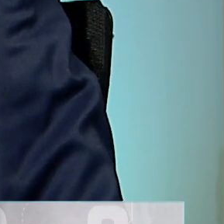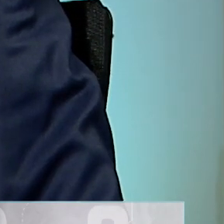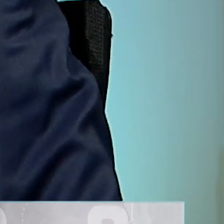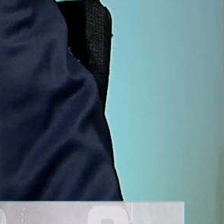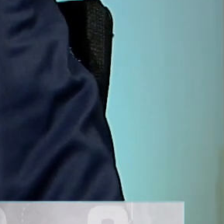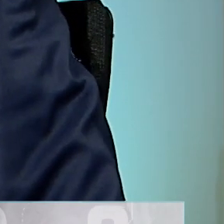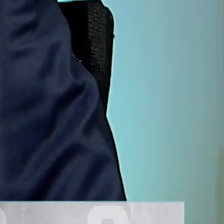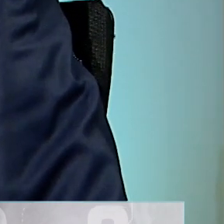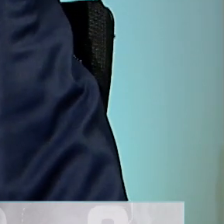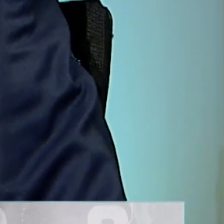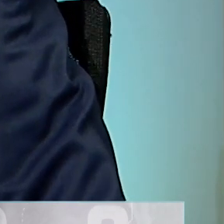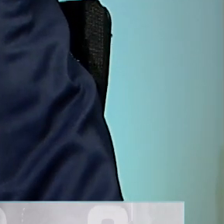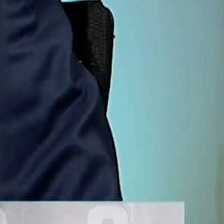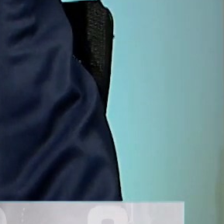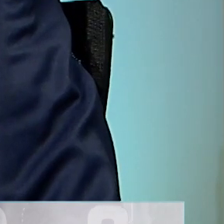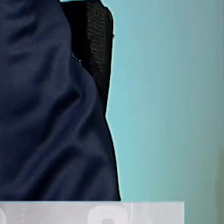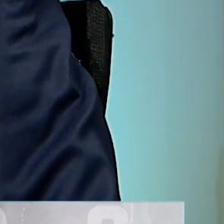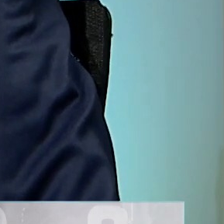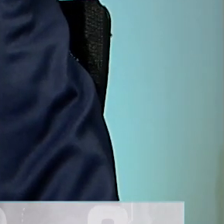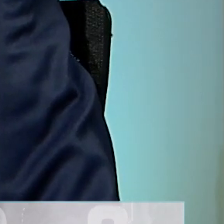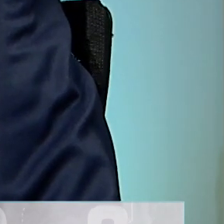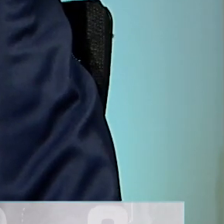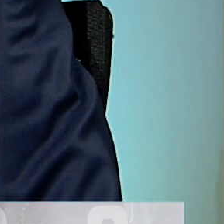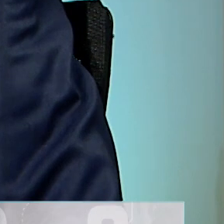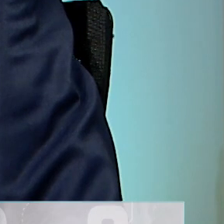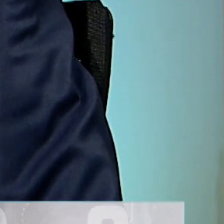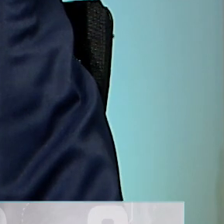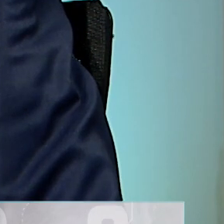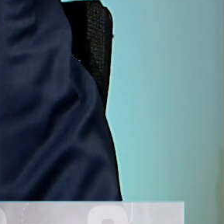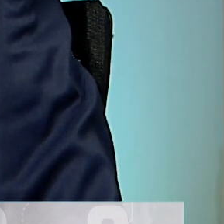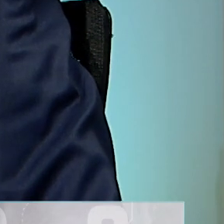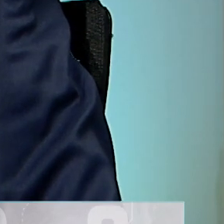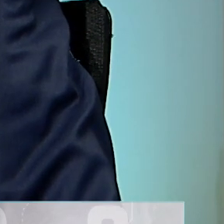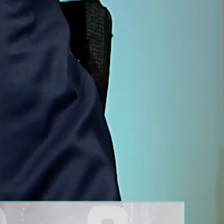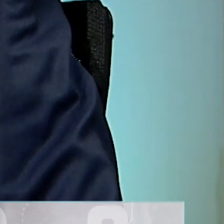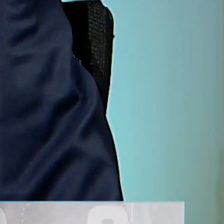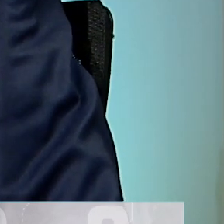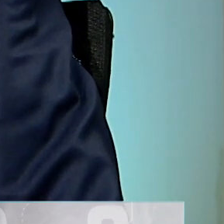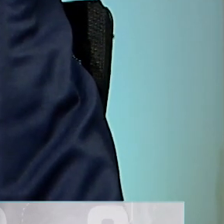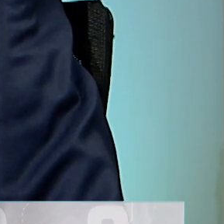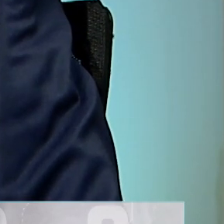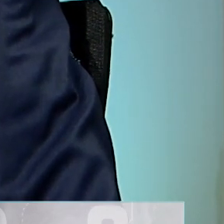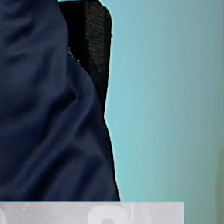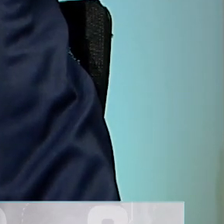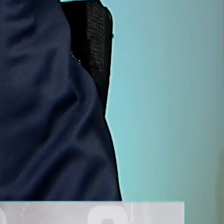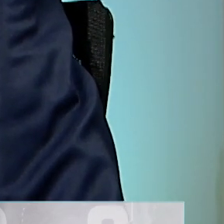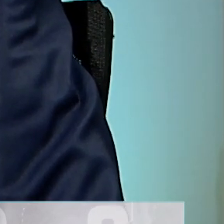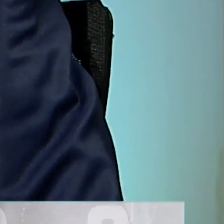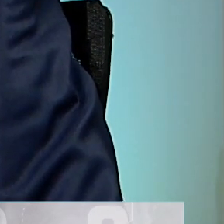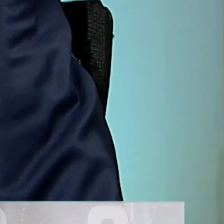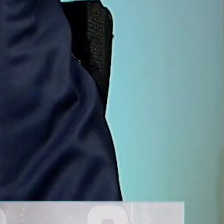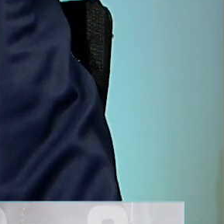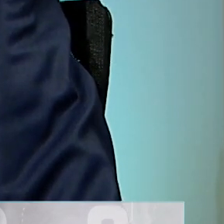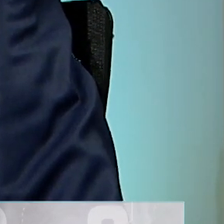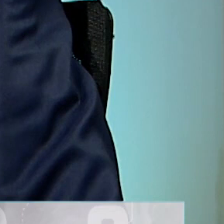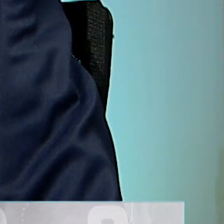surenin başında Bismillahirrahmanirrahim o sureden bir ayet midir? Veya Fatiha'nın başındaki